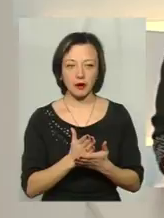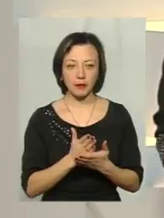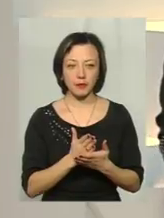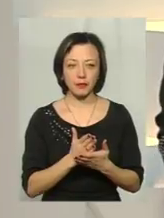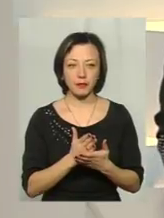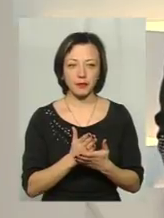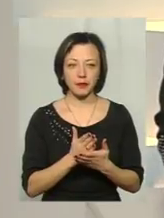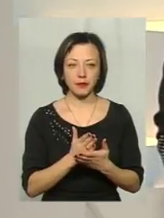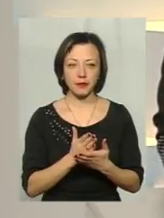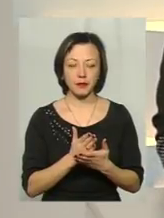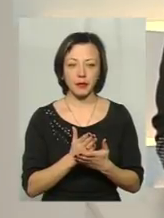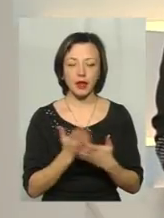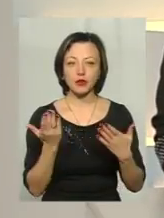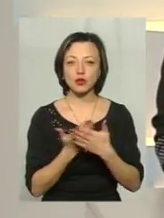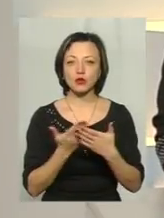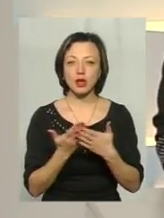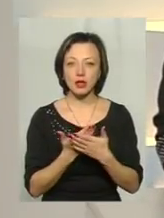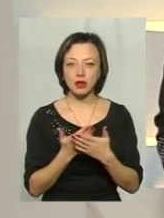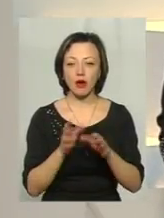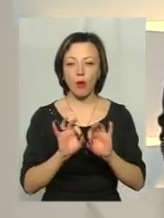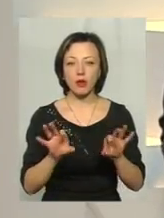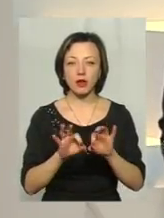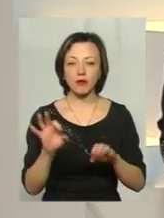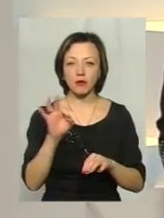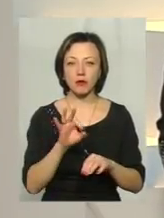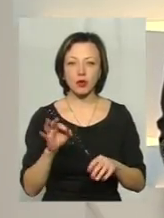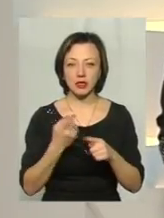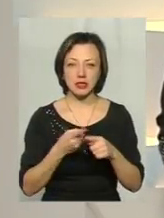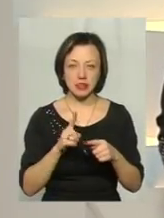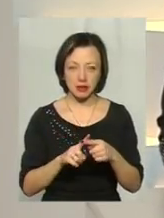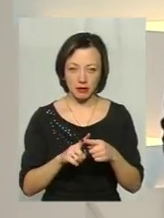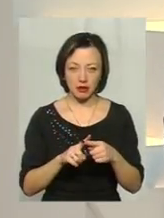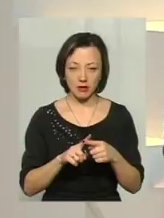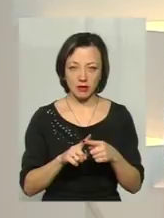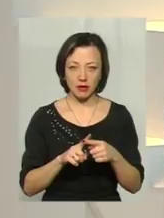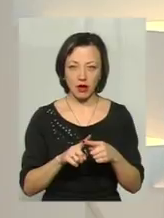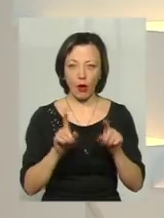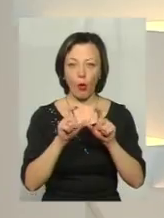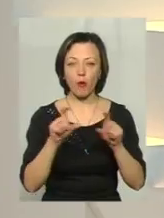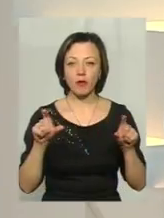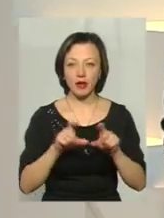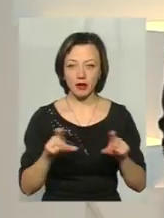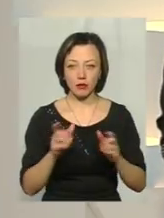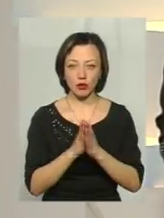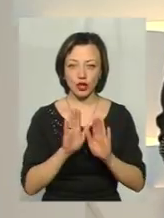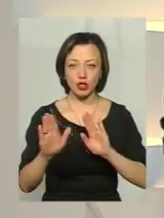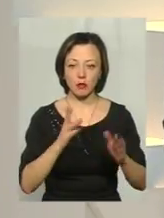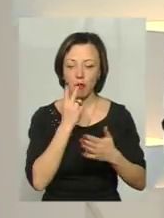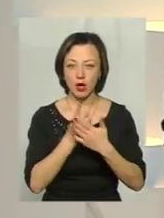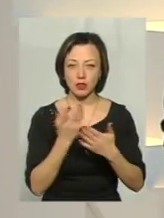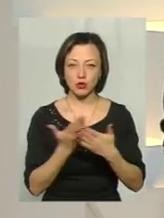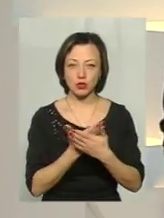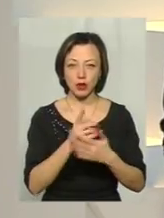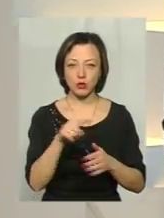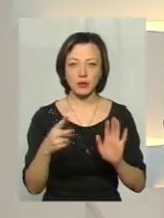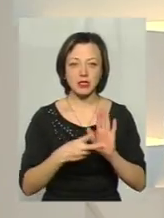є сюжет, де ми взяли коментар з приводу саме цих об'єктів. Прошу режисерів поставити сюжет